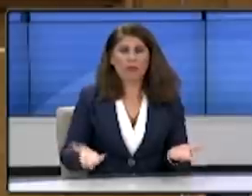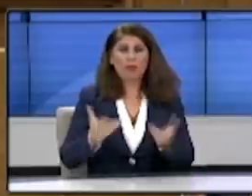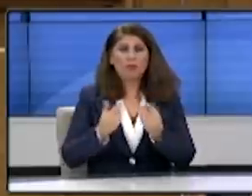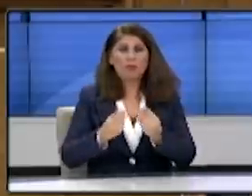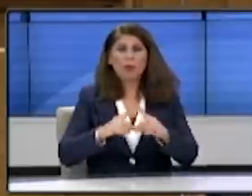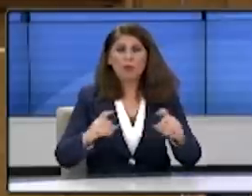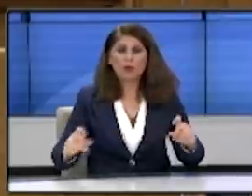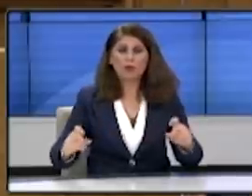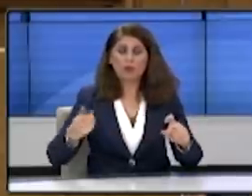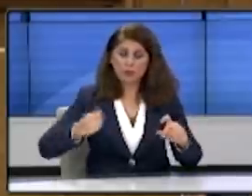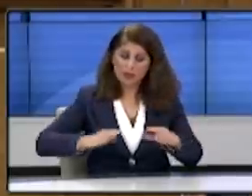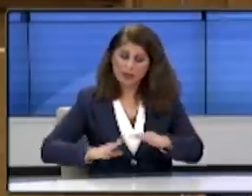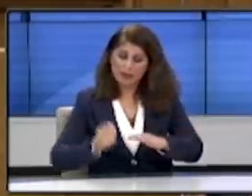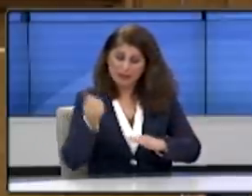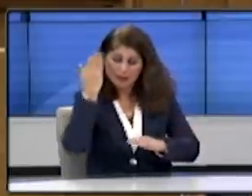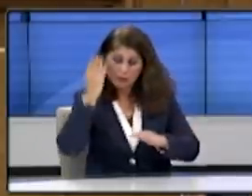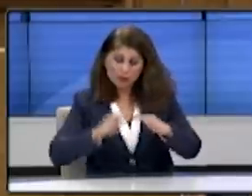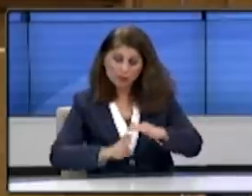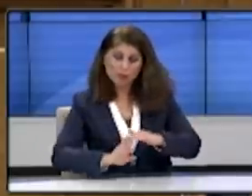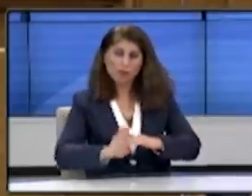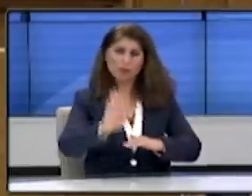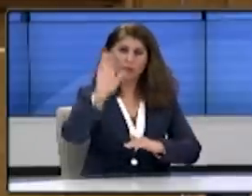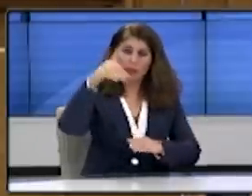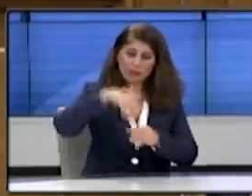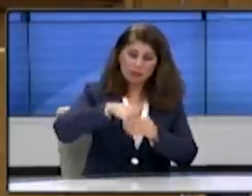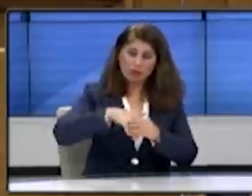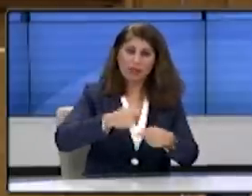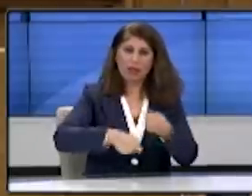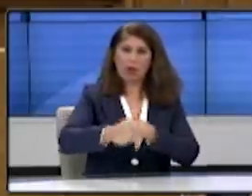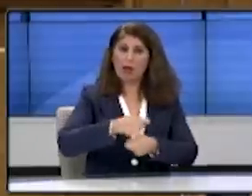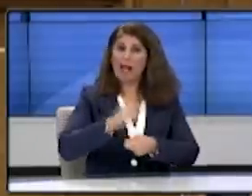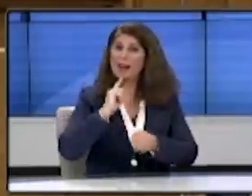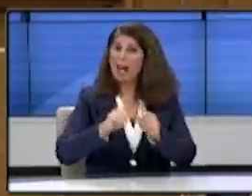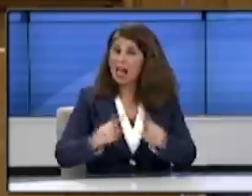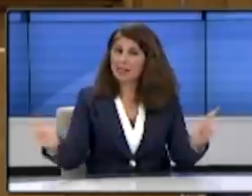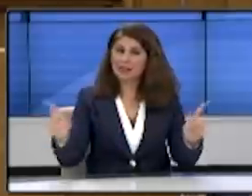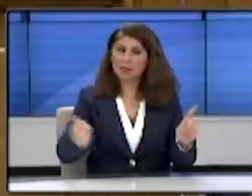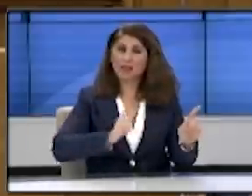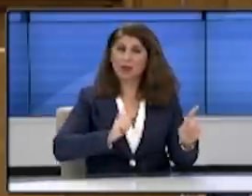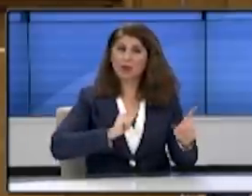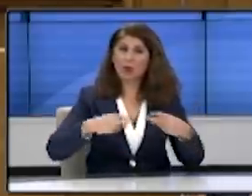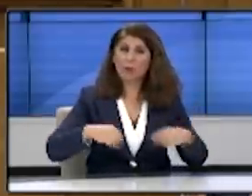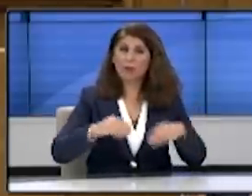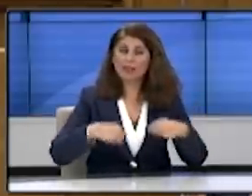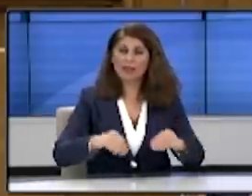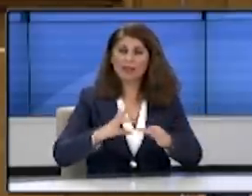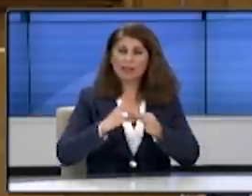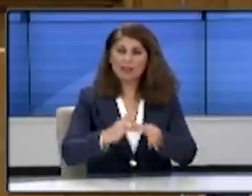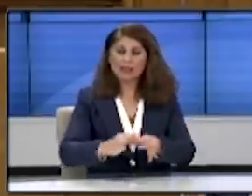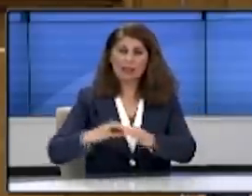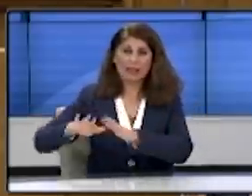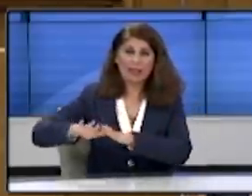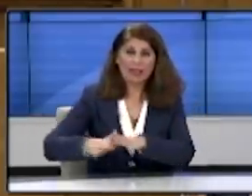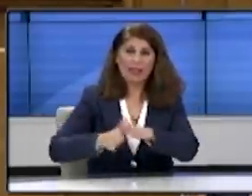προϊόντα που οθεί τις τιμές προς τα πάνω και στην εσωτερική αγορά? Είναι άσχετη με τις ιδιωτικοποιήσεις και τα συνεχή